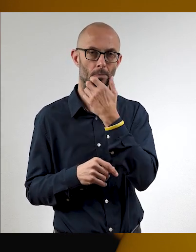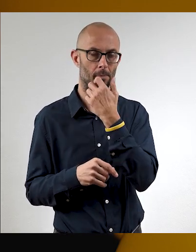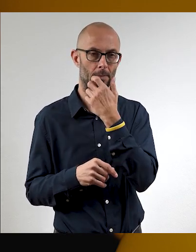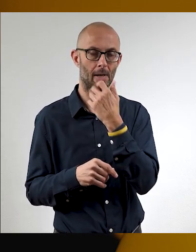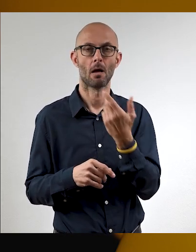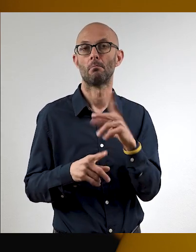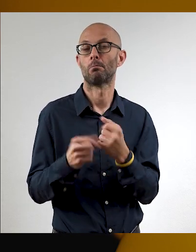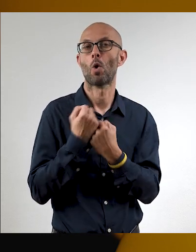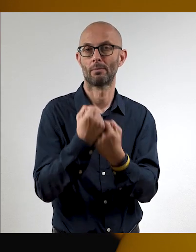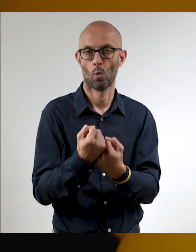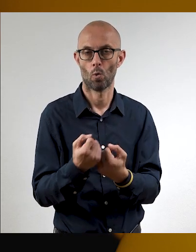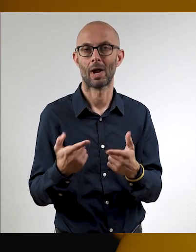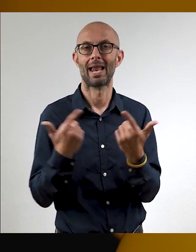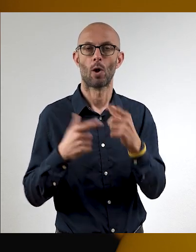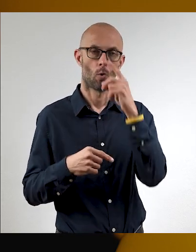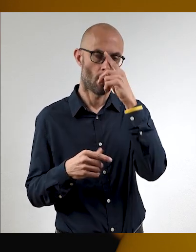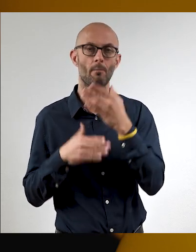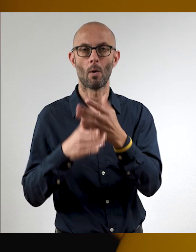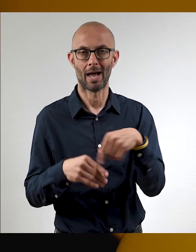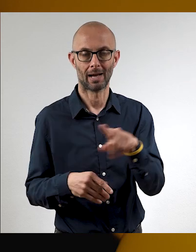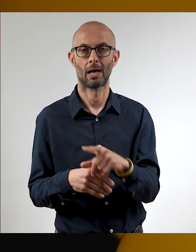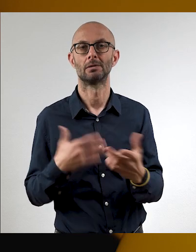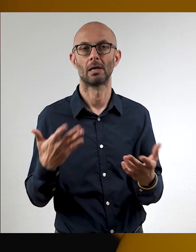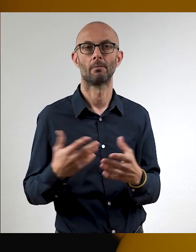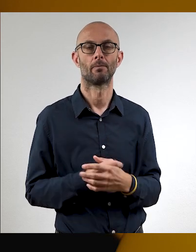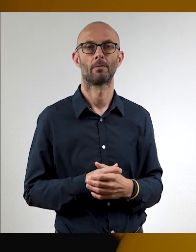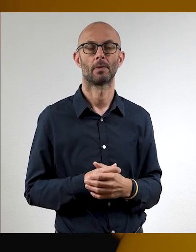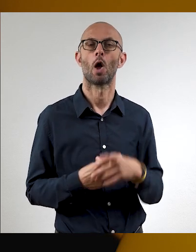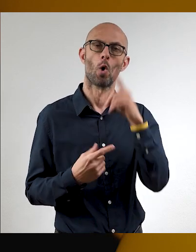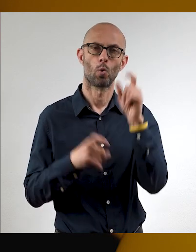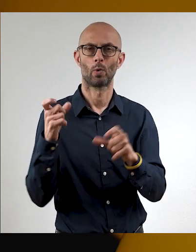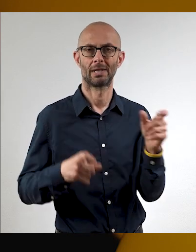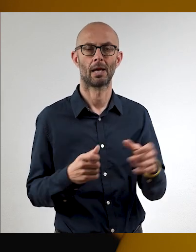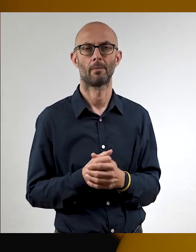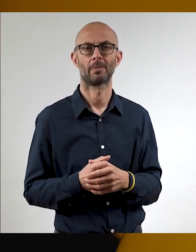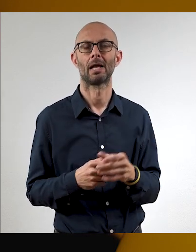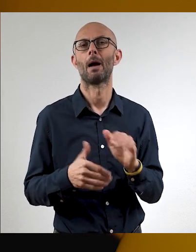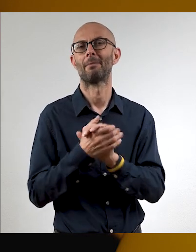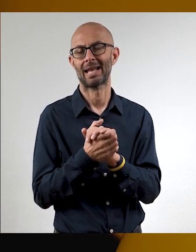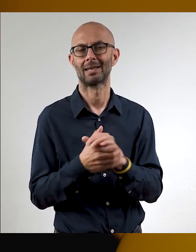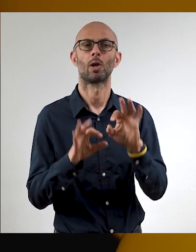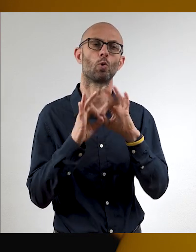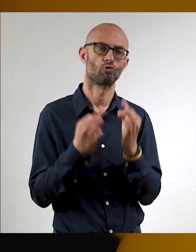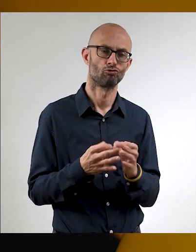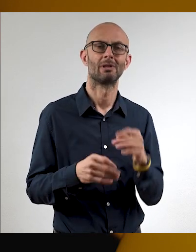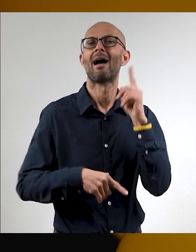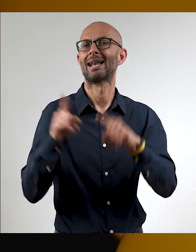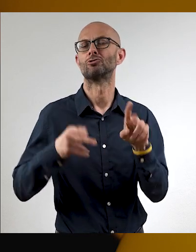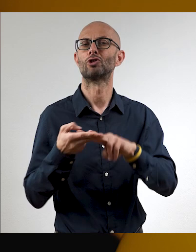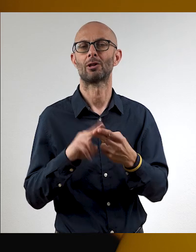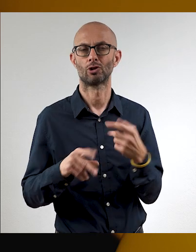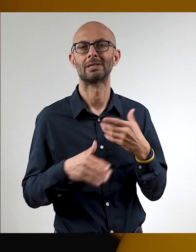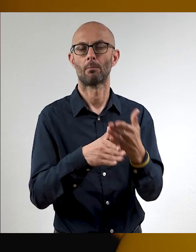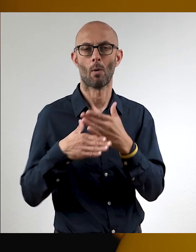bil v podporo, ki bi jim lahko pomagal. Vse ljudje, prijatelji, družina si na različne